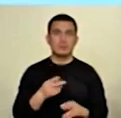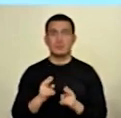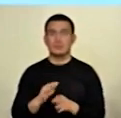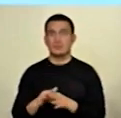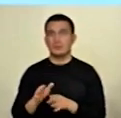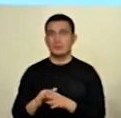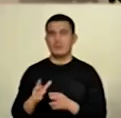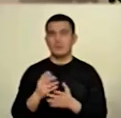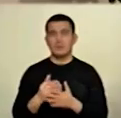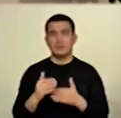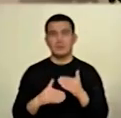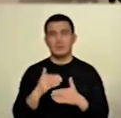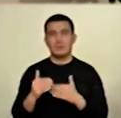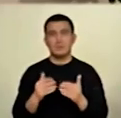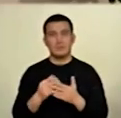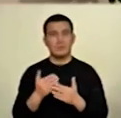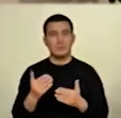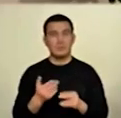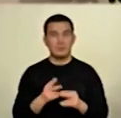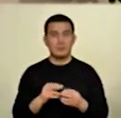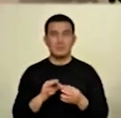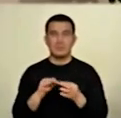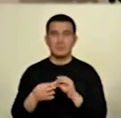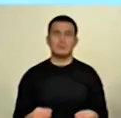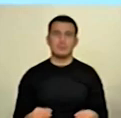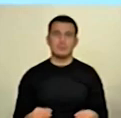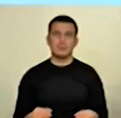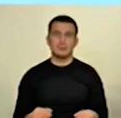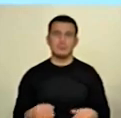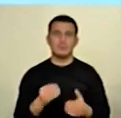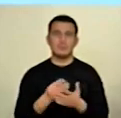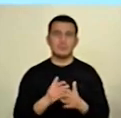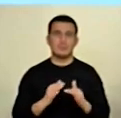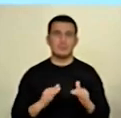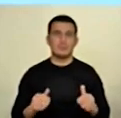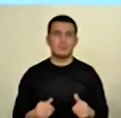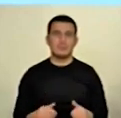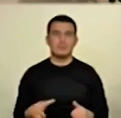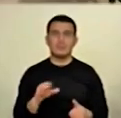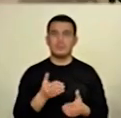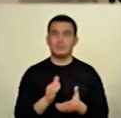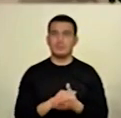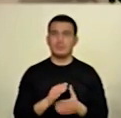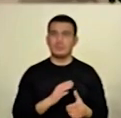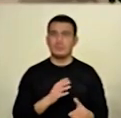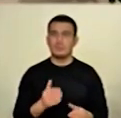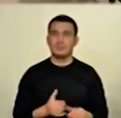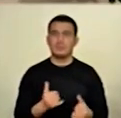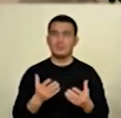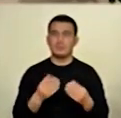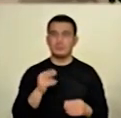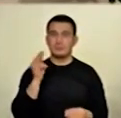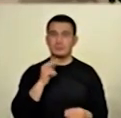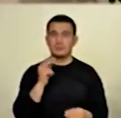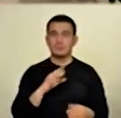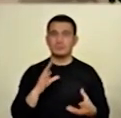tartibda amalga oshirilaveradi. Qolgan ijtimoiy tarmoqlarga ham havolalar. Aziz o'quvchilar, mana tanishib oldik. Bugungi amaliy